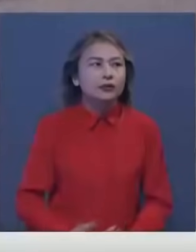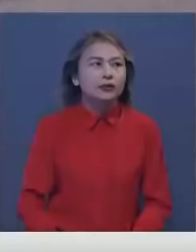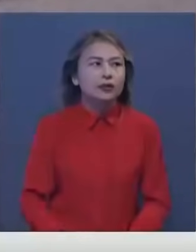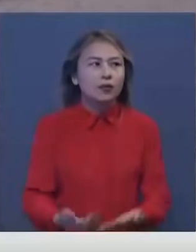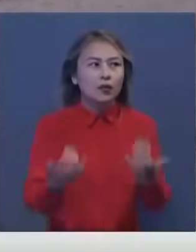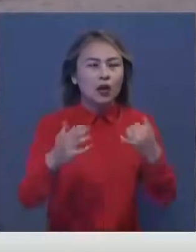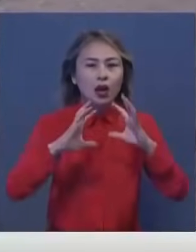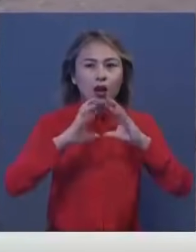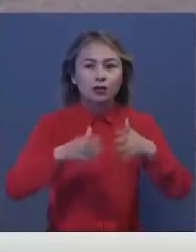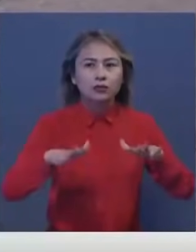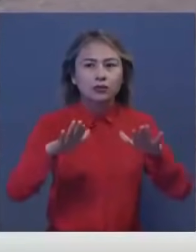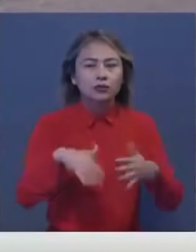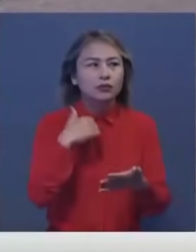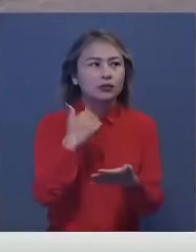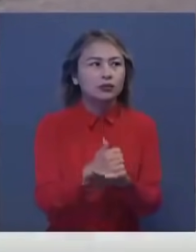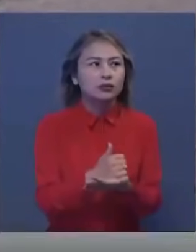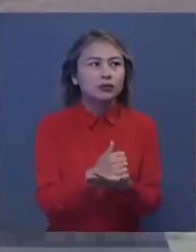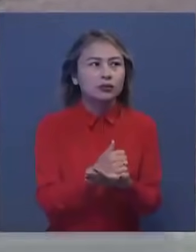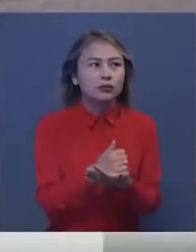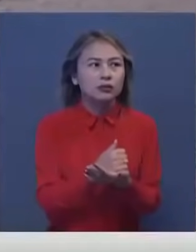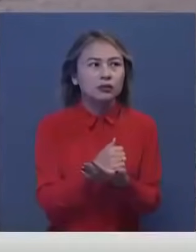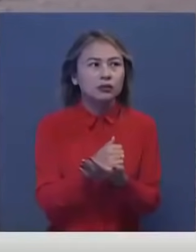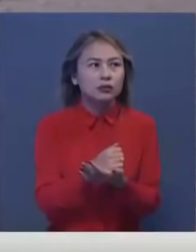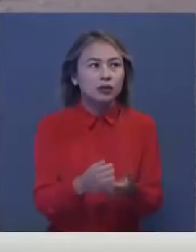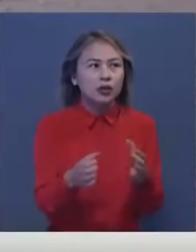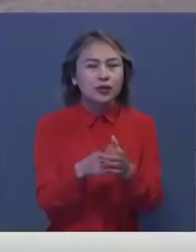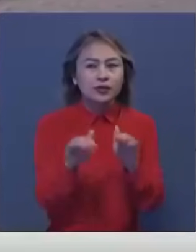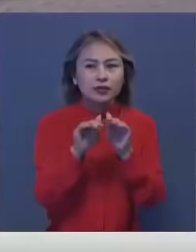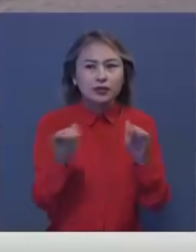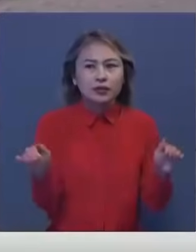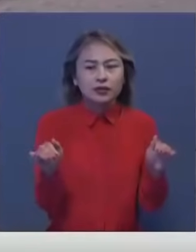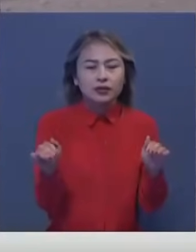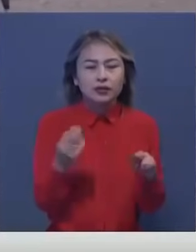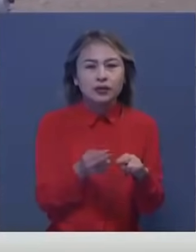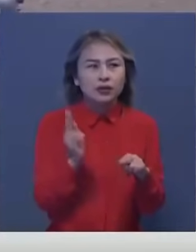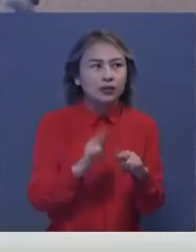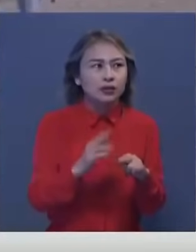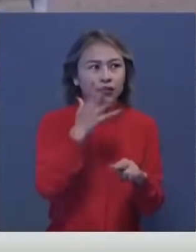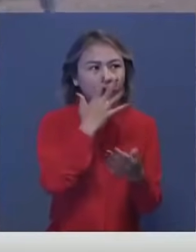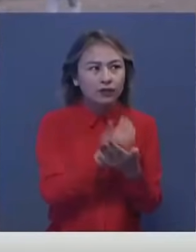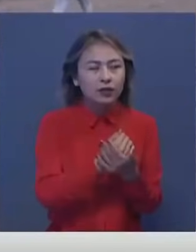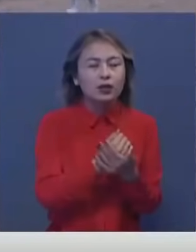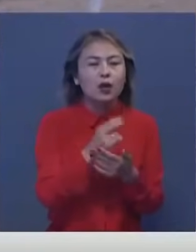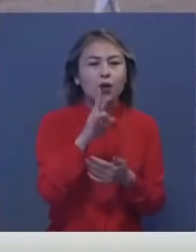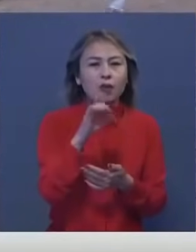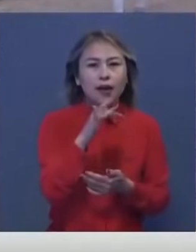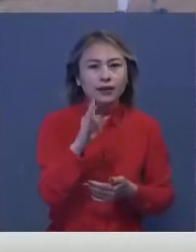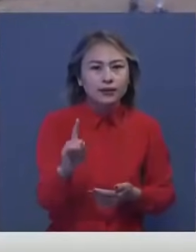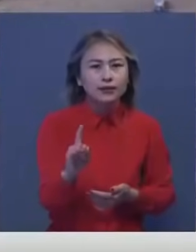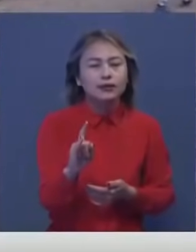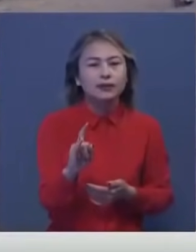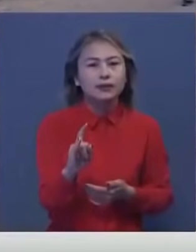деңгейде классиканы ұлтыңдайтын көрермендердің саны өте аз, бірақ біз сол деңгейге біз келдіру керекпіз. Мысалға өзіміздің классиктеріміз Құрманғазы,